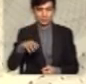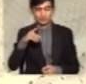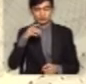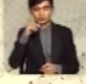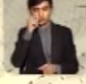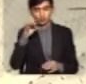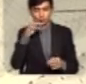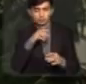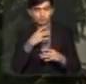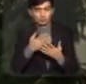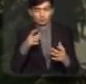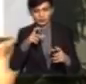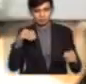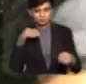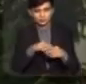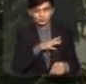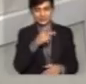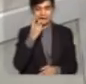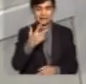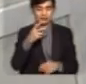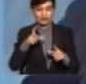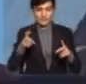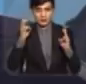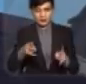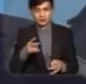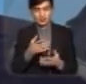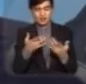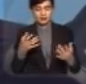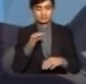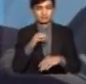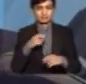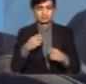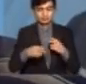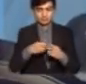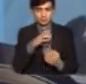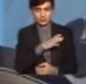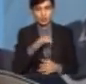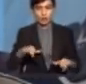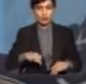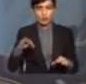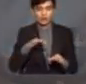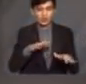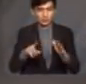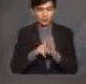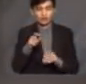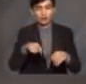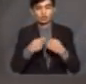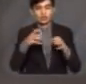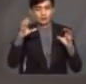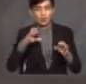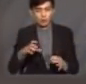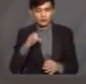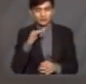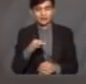троих пострадавших доставили в больницы с разными травмами полицейские завели дело по статье хулиганство нарушение правил дорожного движения